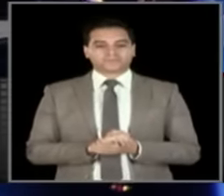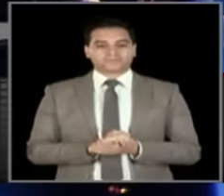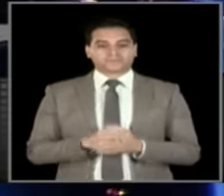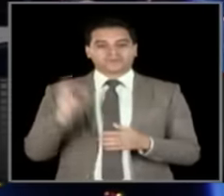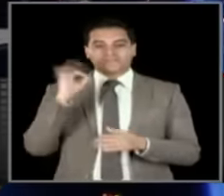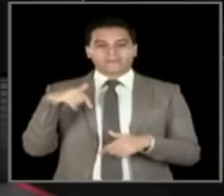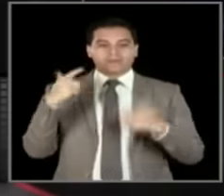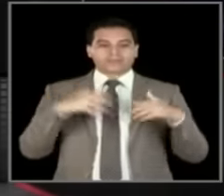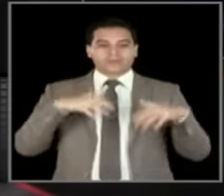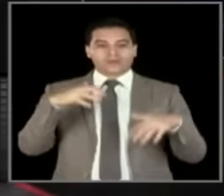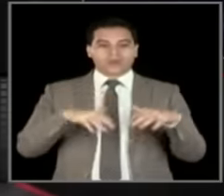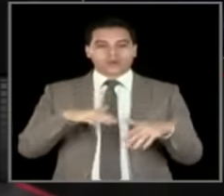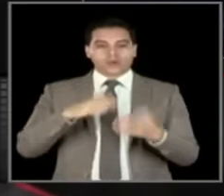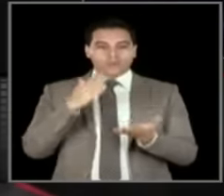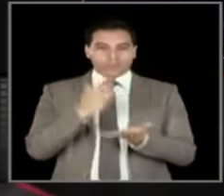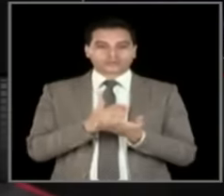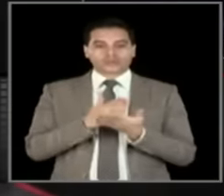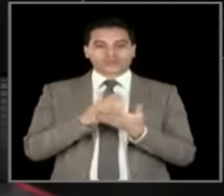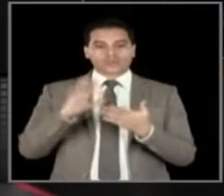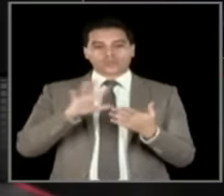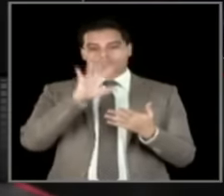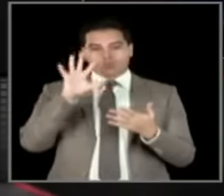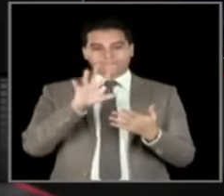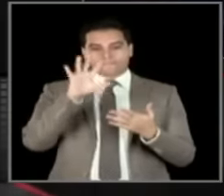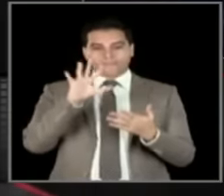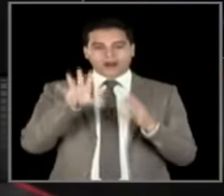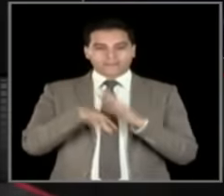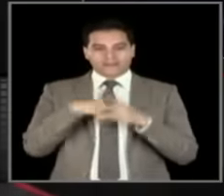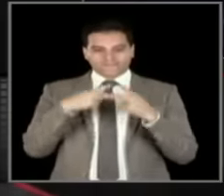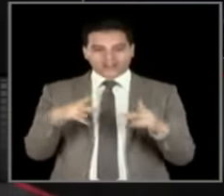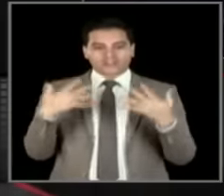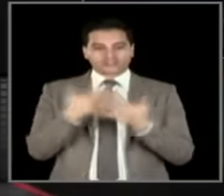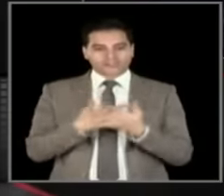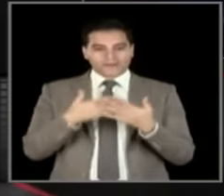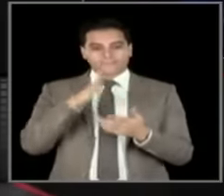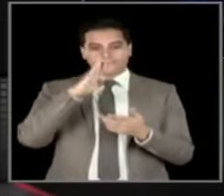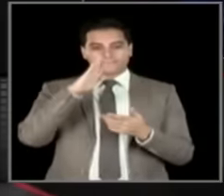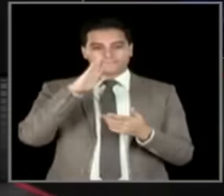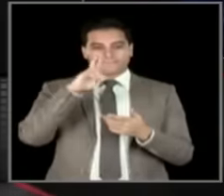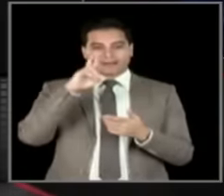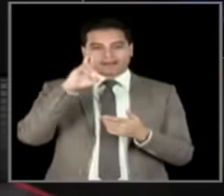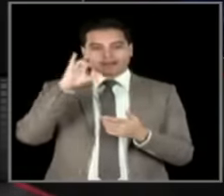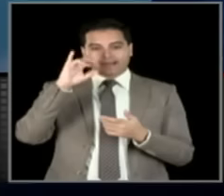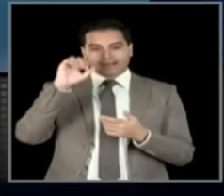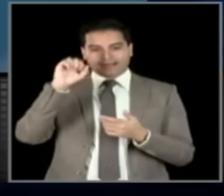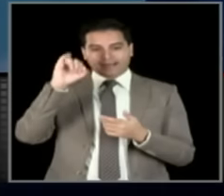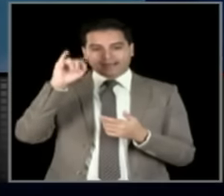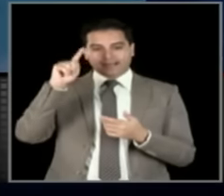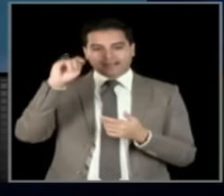في أي من دول وسط أوروبا تأسست شركة برينلي عام